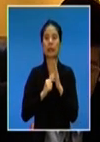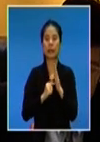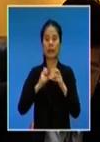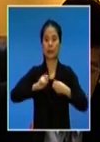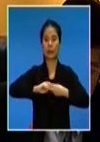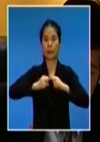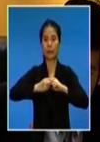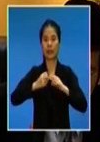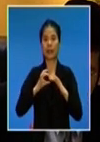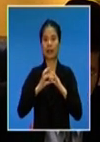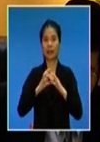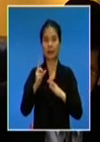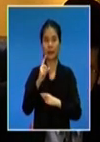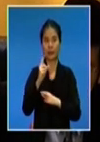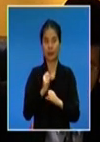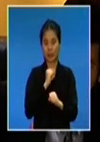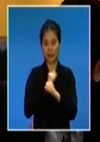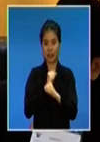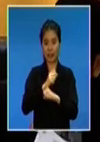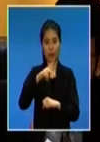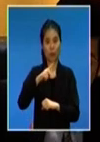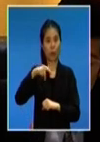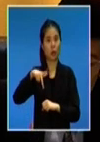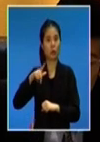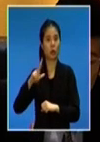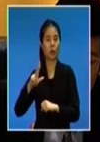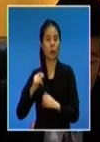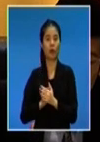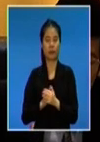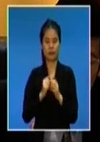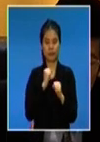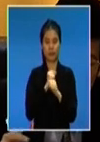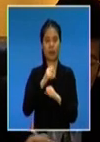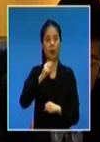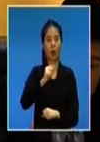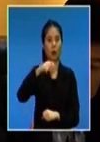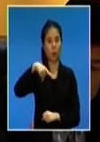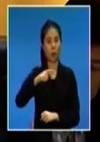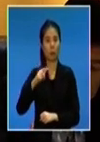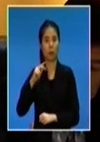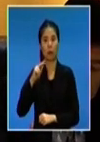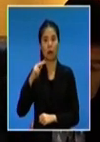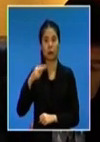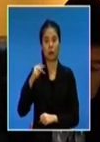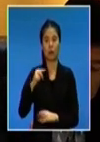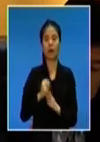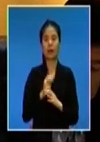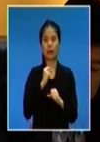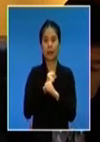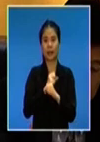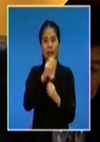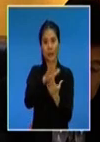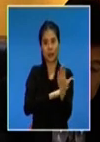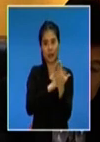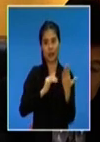ปัญหาสายรองนะครับเพิ่มบทบาทอบท.ประเด็นนี้นะครับอบท.เองเนี่ยเรื่องยุทธศาสตร์ที่5เนี่ยที่